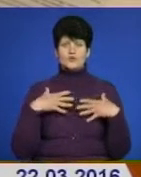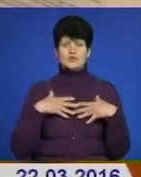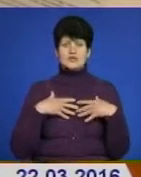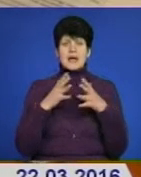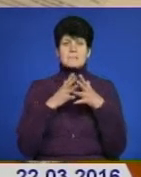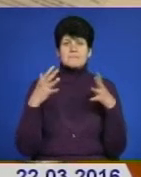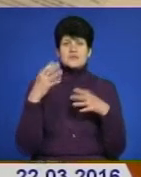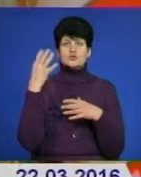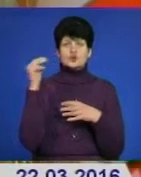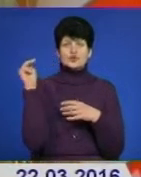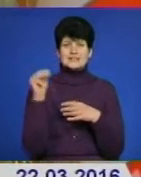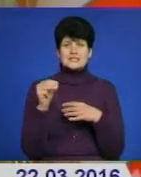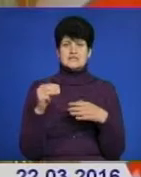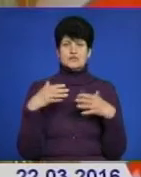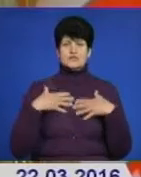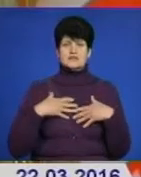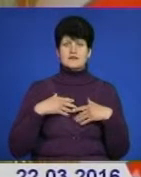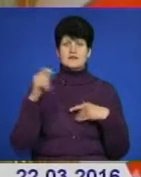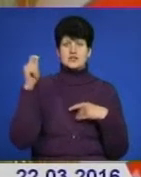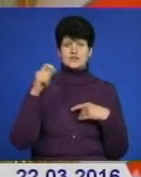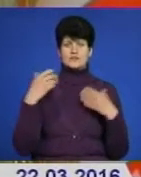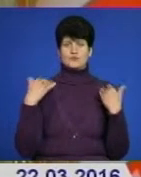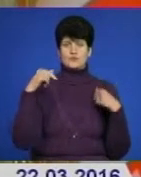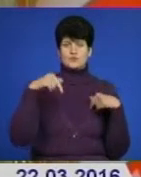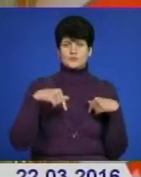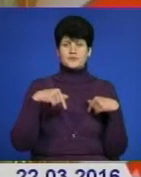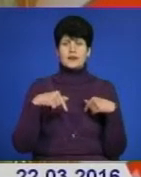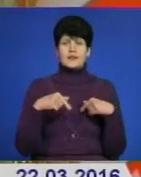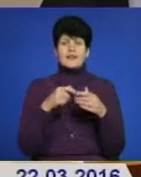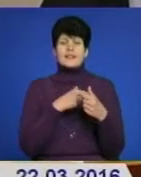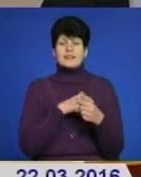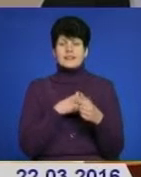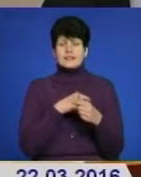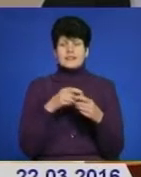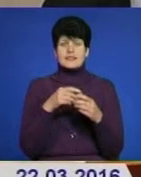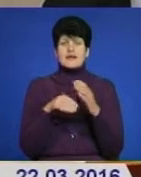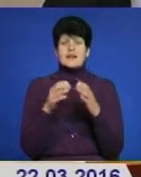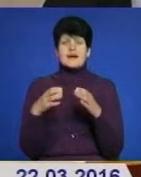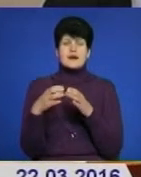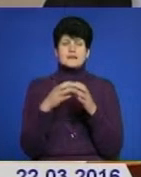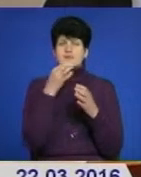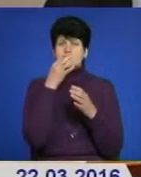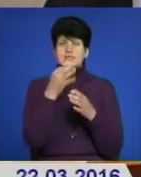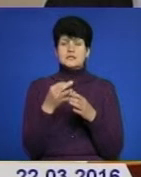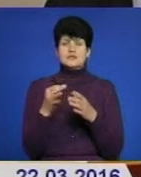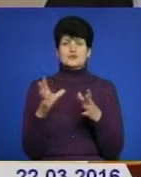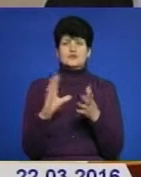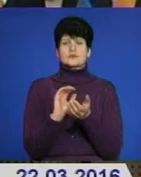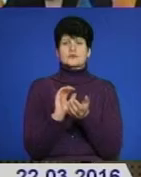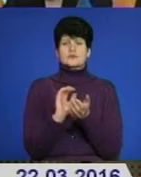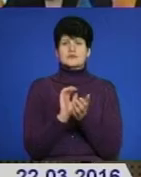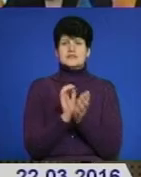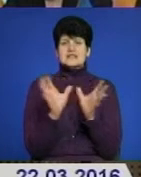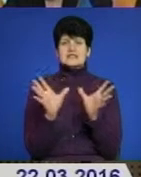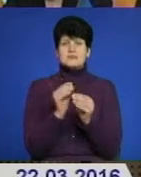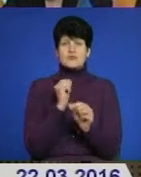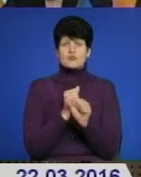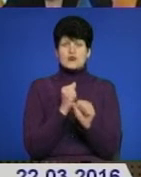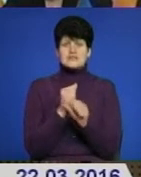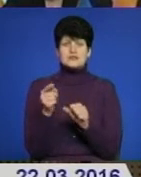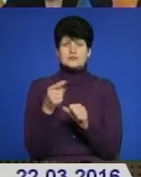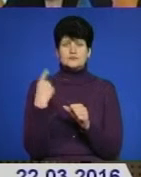тисяч грузинів приїжджають відпочивати до нас. Делегати зауважили, що налагодження співпраці з Україною, а зокрема з Тернопільщиною, наразі є одним